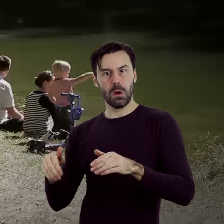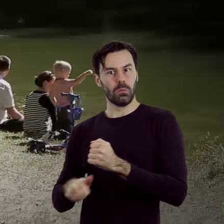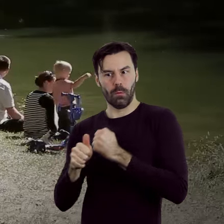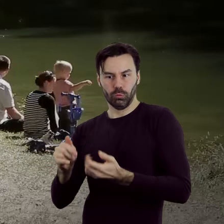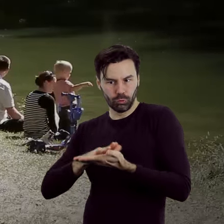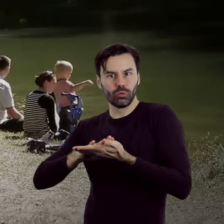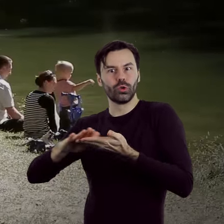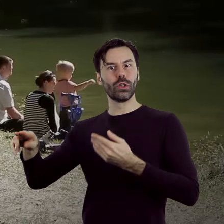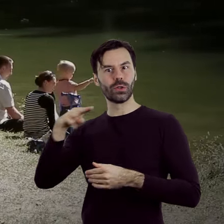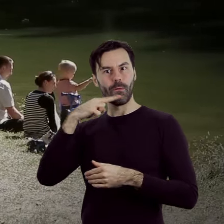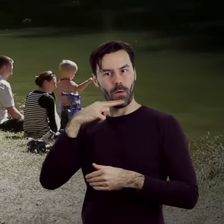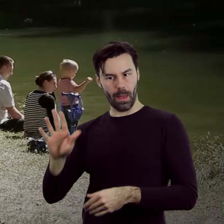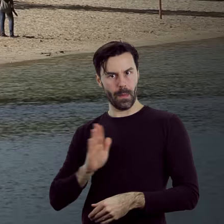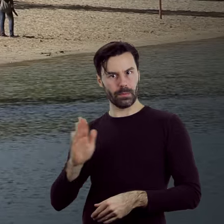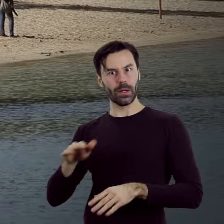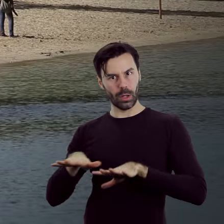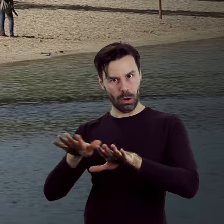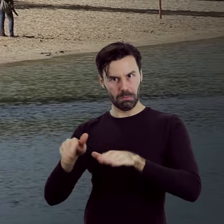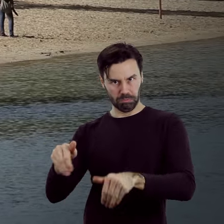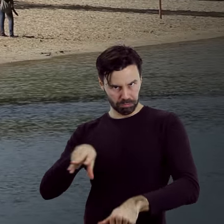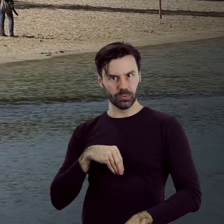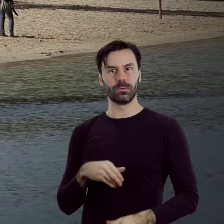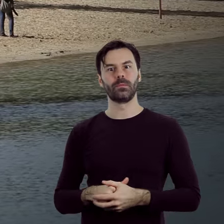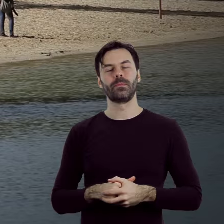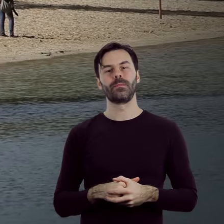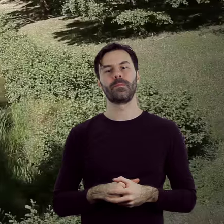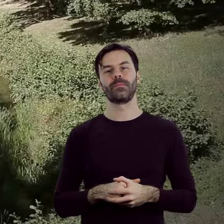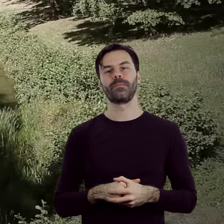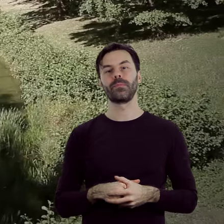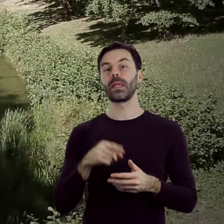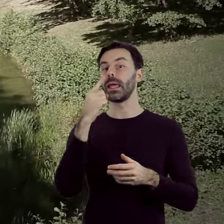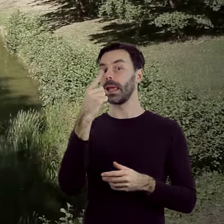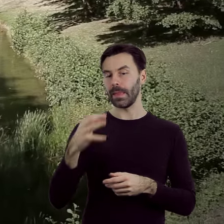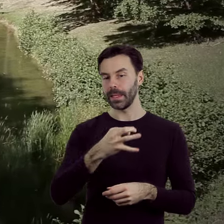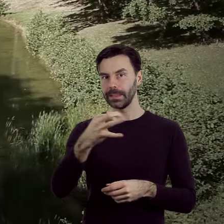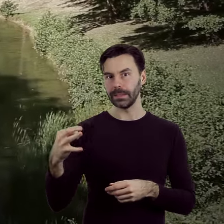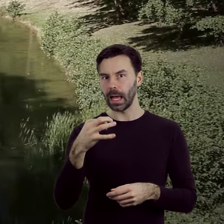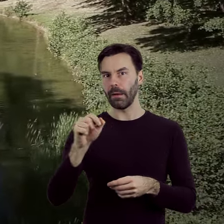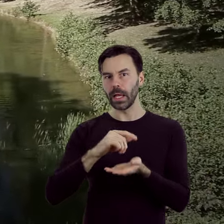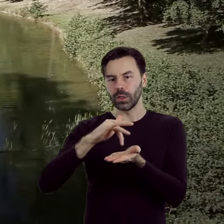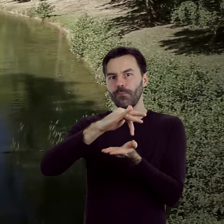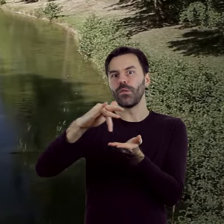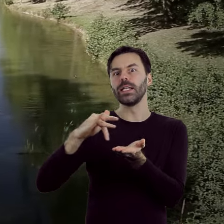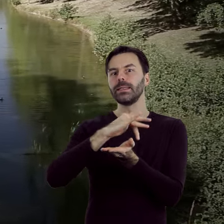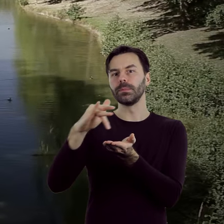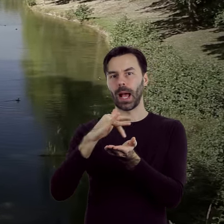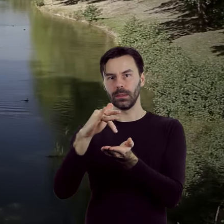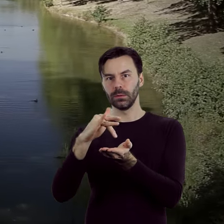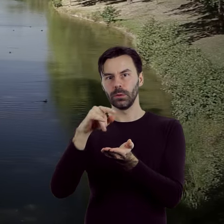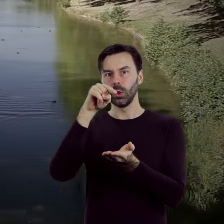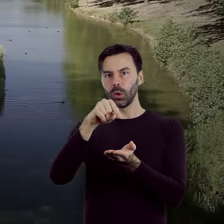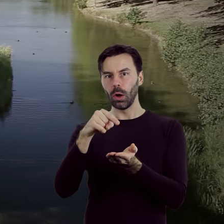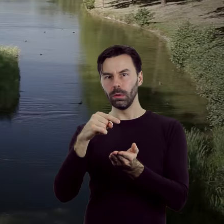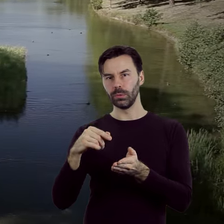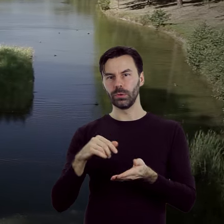łódzkim kąpielisku można się już bezpiecznie kąpać. Na jednym ze stawów umieszczono specjalną